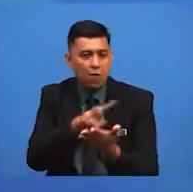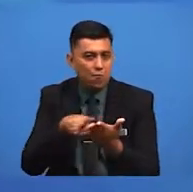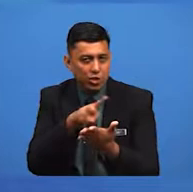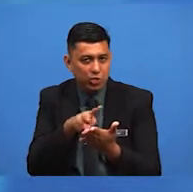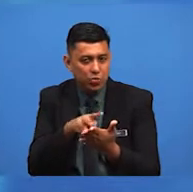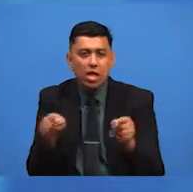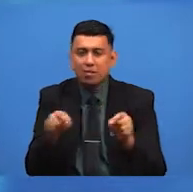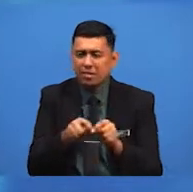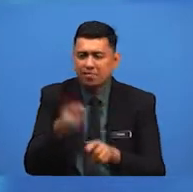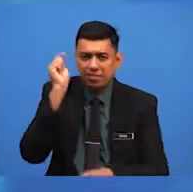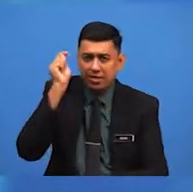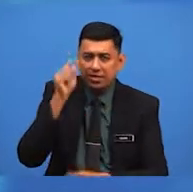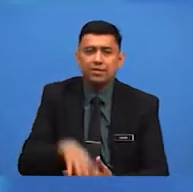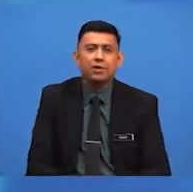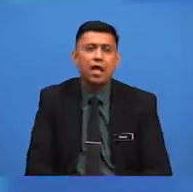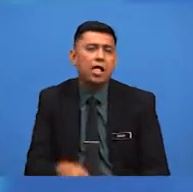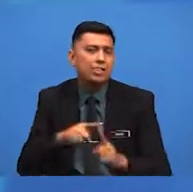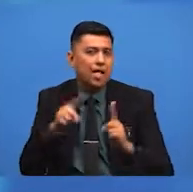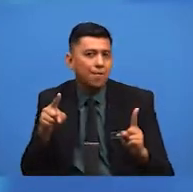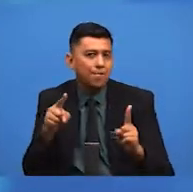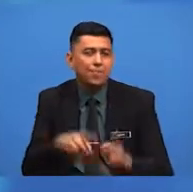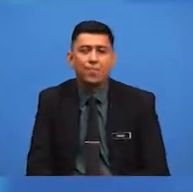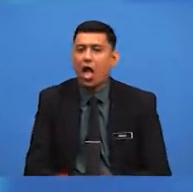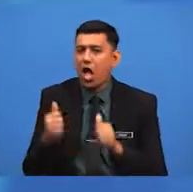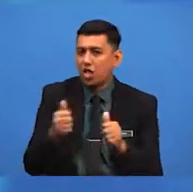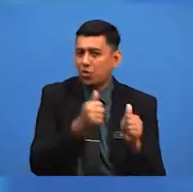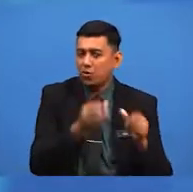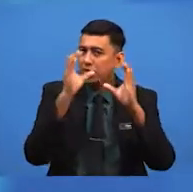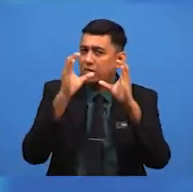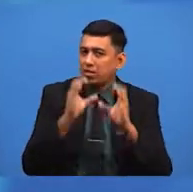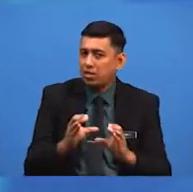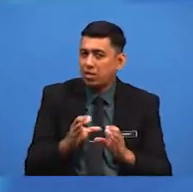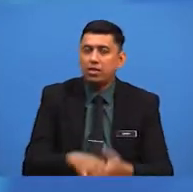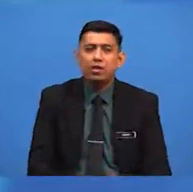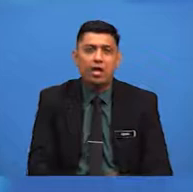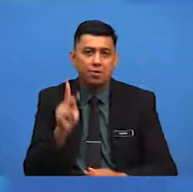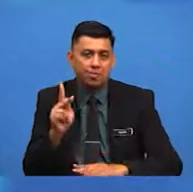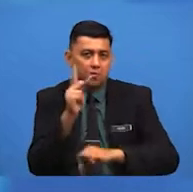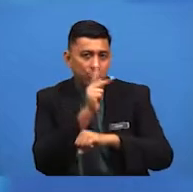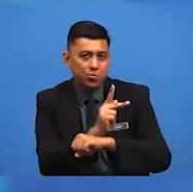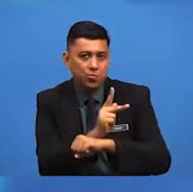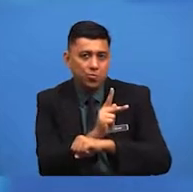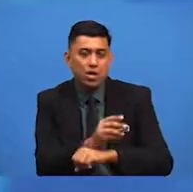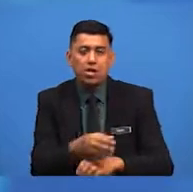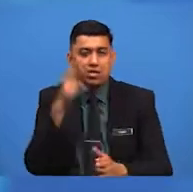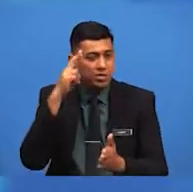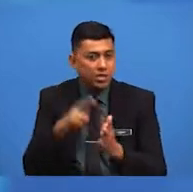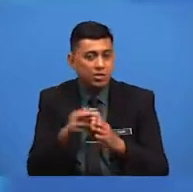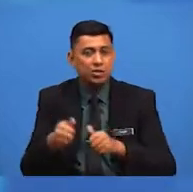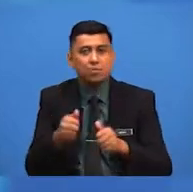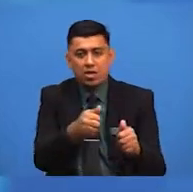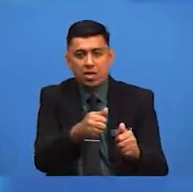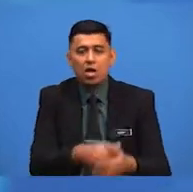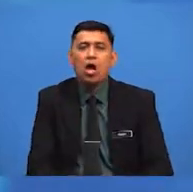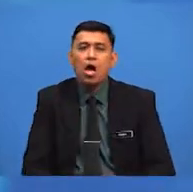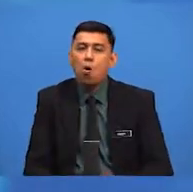sebentar tadi. Namun demikian, pengatur cara menggunakan sudokod dan carta alir untuk mewakili